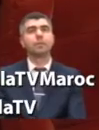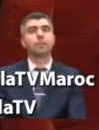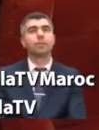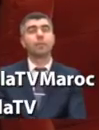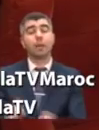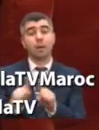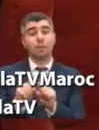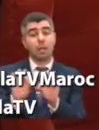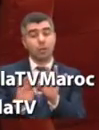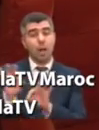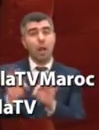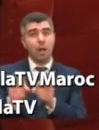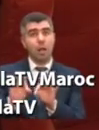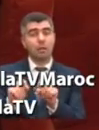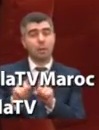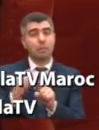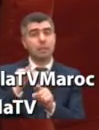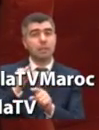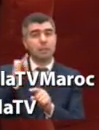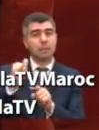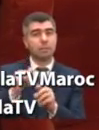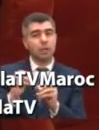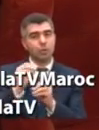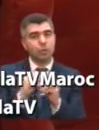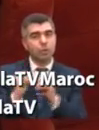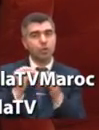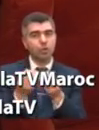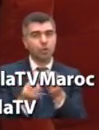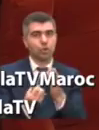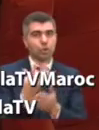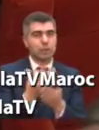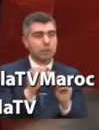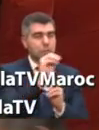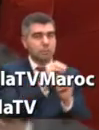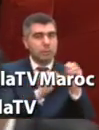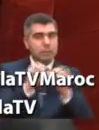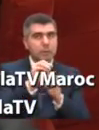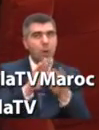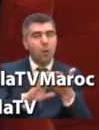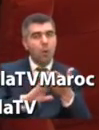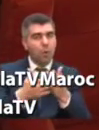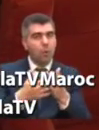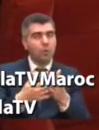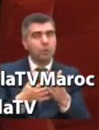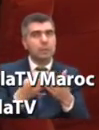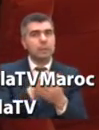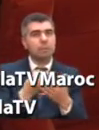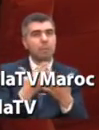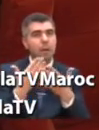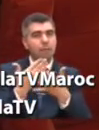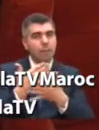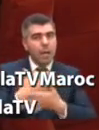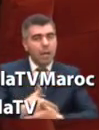المخطط فيه مجموعه الاجراءات منها الاستمراريه في تطوير مصالح المساعده الطبيه الاستعجاليه لسامي والمصالح المتنقله للمستعجلات